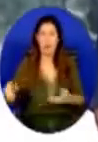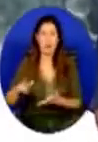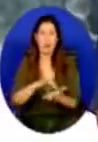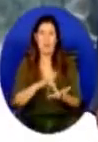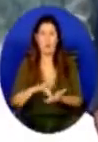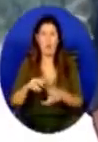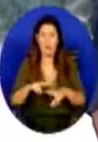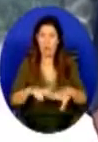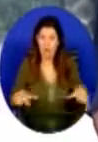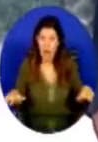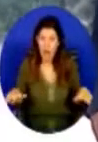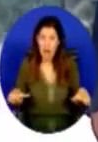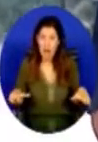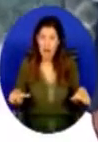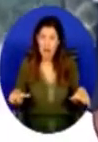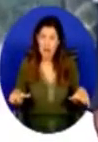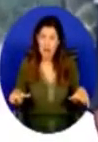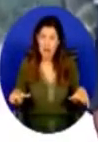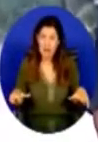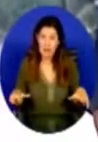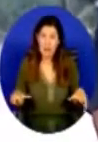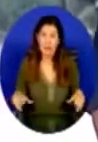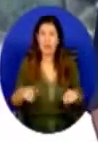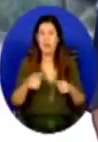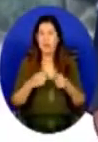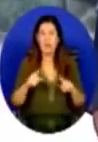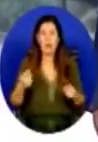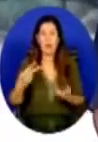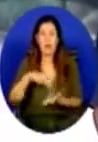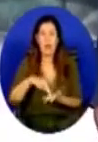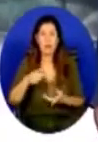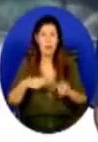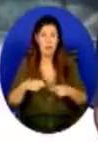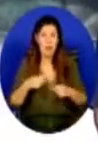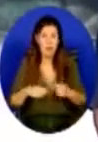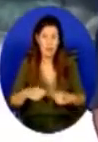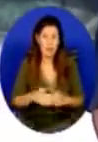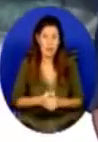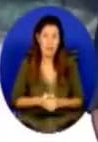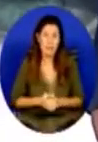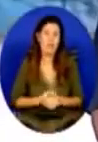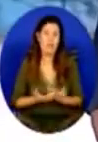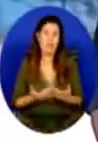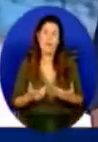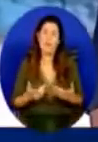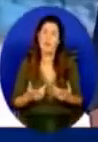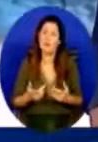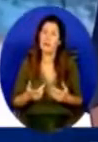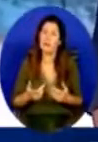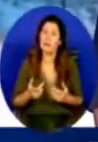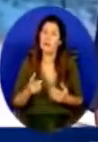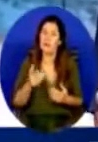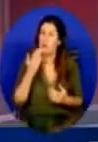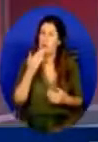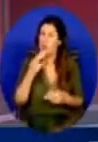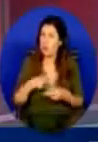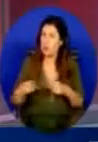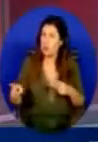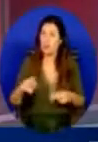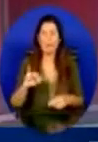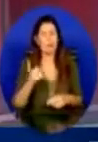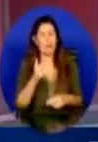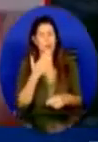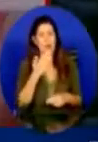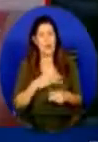בארץ, ממעמדות כלכליים שונים. עצם החיים ביחד... אגב, רק יהודים. כרגע כן, רק